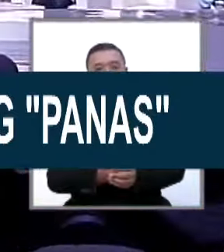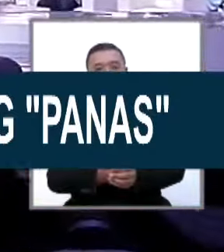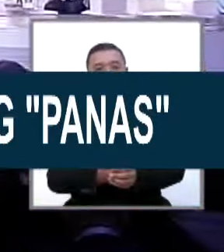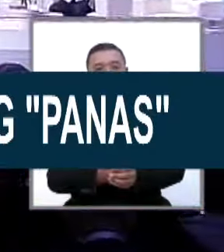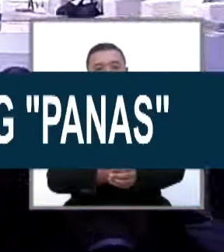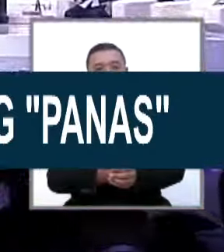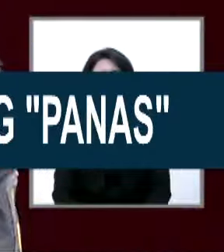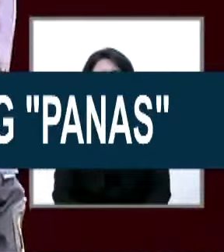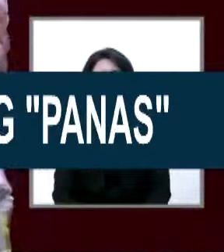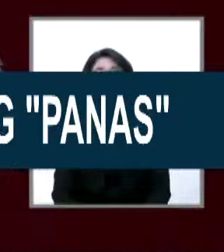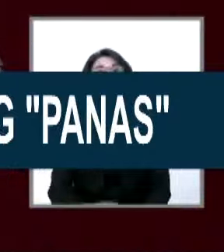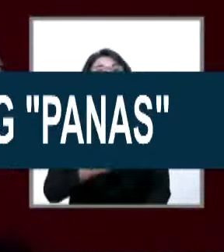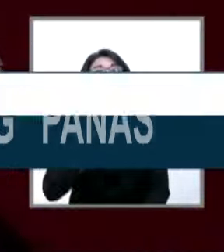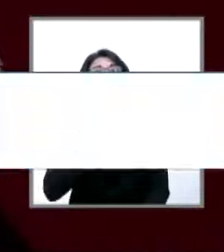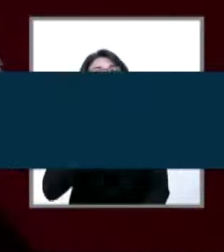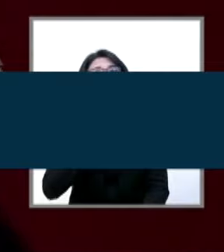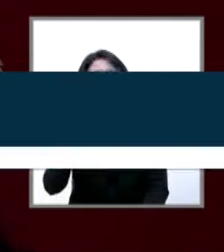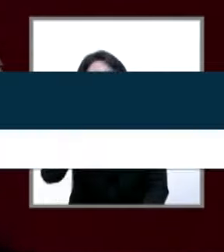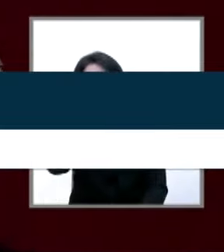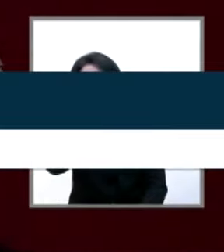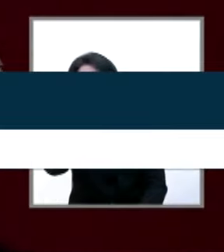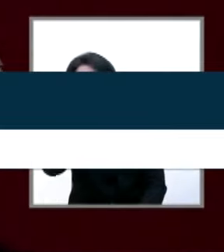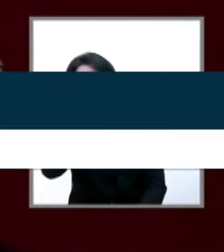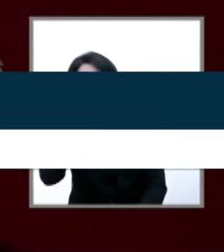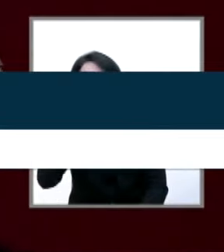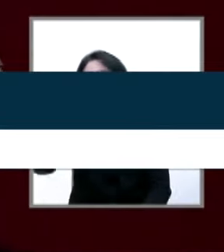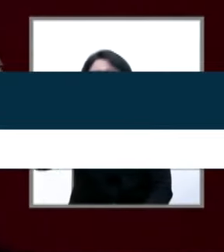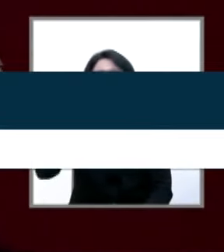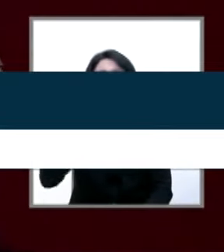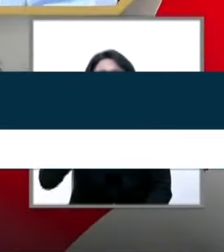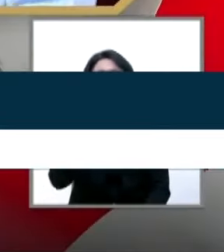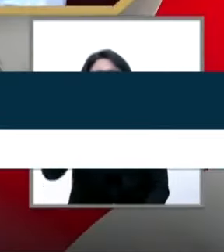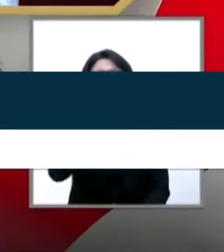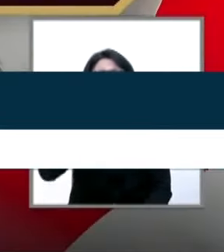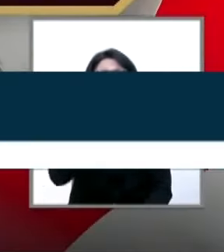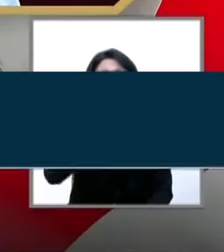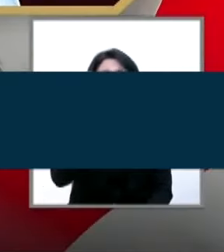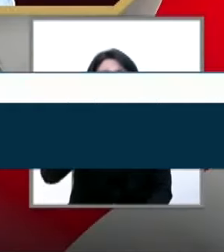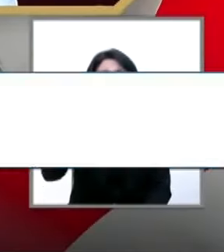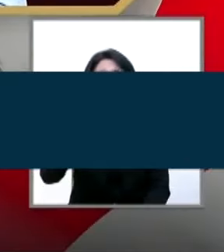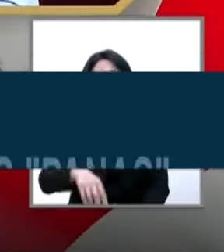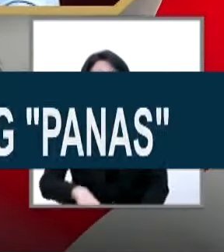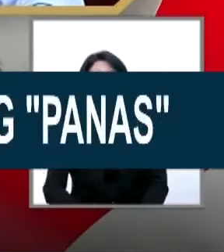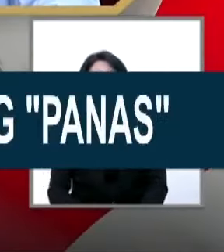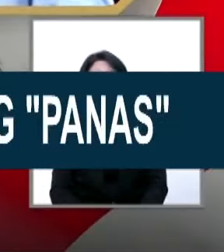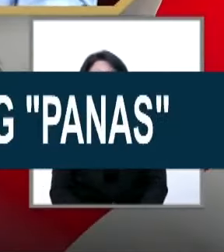recehan. Saya juga ingin mencari itu jawabannya ngawur juga itu.